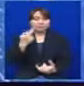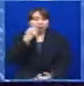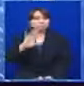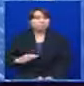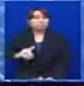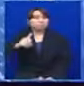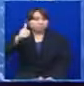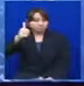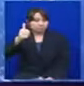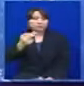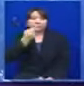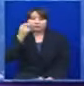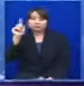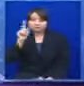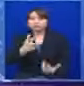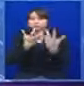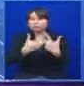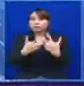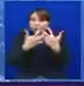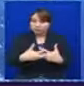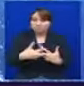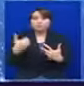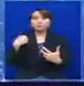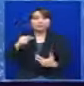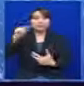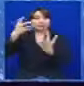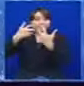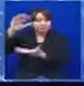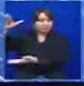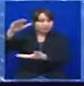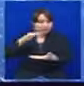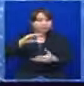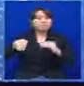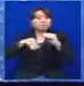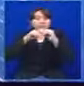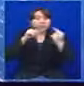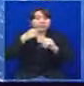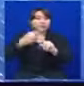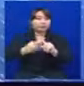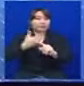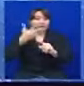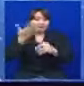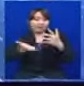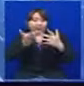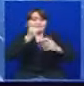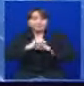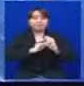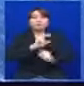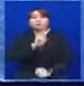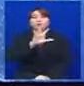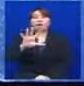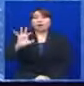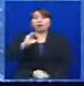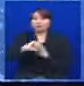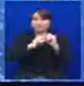าณดีขึ้นนะคะสะท้อนจากภาคการผลิตที่มีการนำเข้าเครื่องจักรมากขึ้นโดยในช่วง5เดือนแรกของปี2559